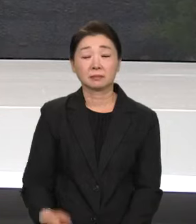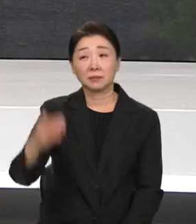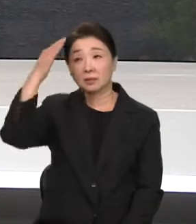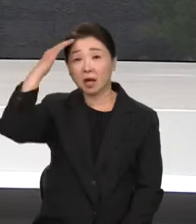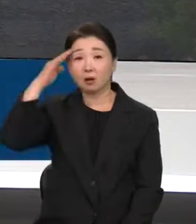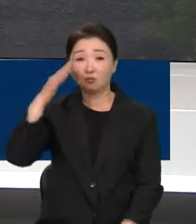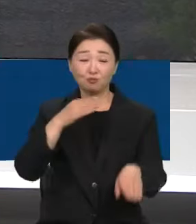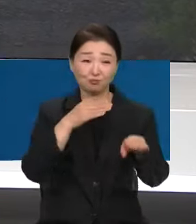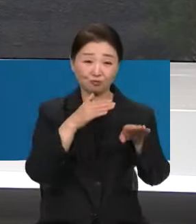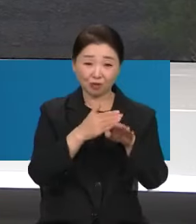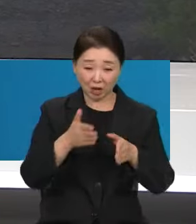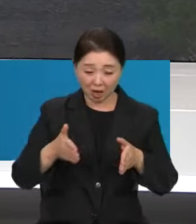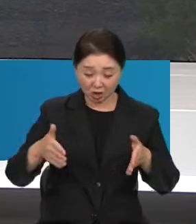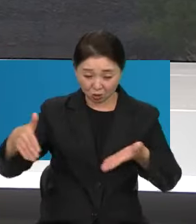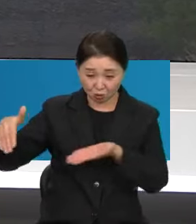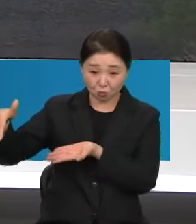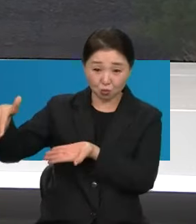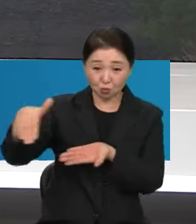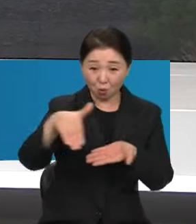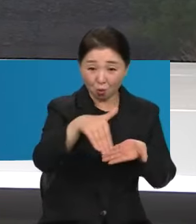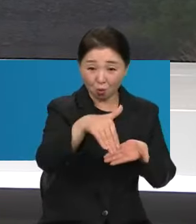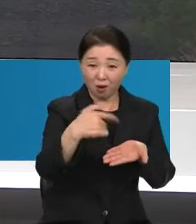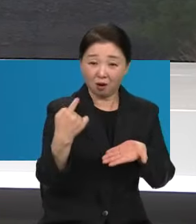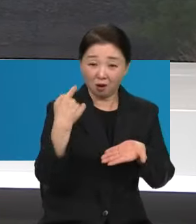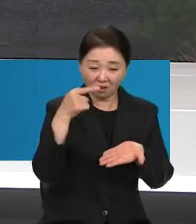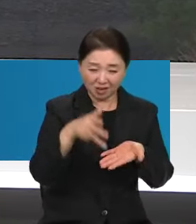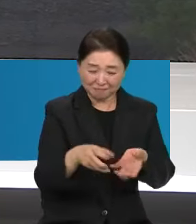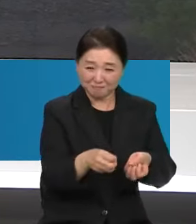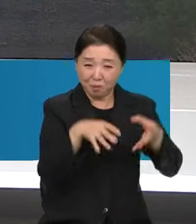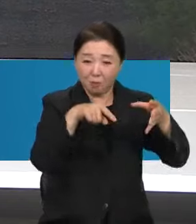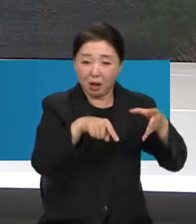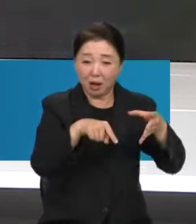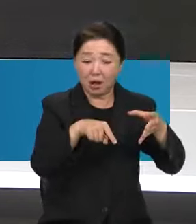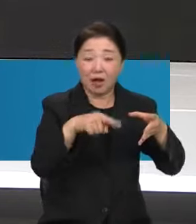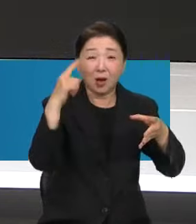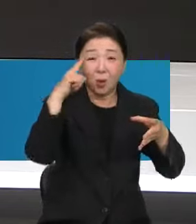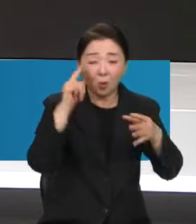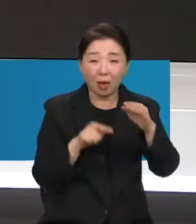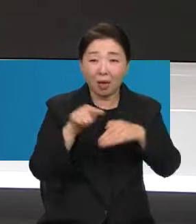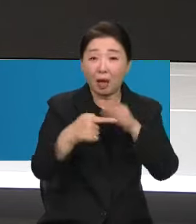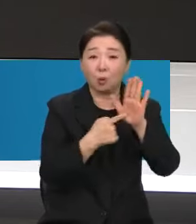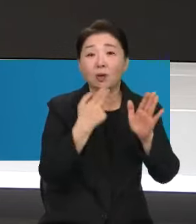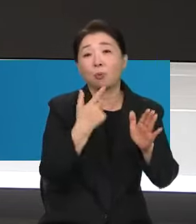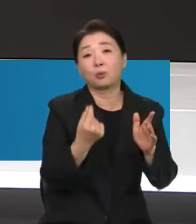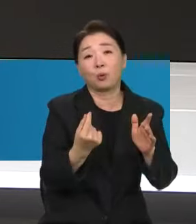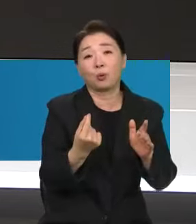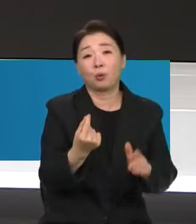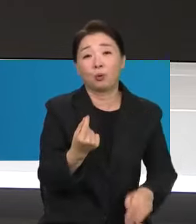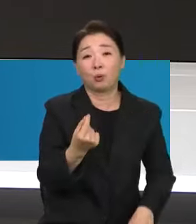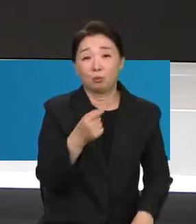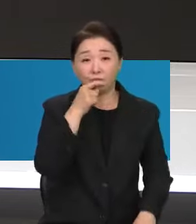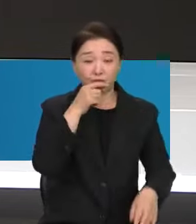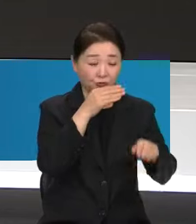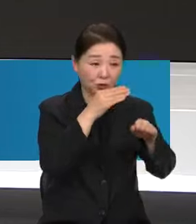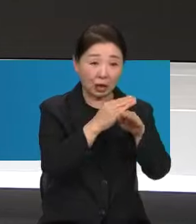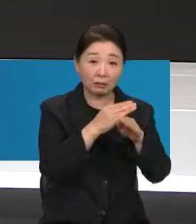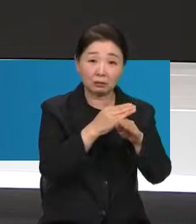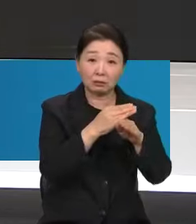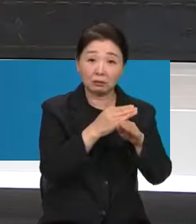남북을 잇는 도로를 어제 폭파한 북한이 이례적으로 이 사실을 대내외에 공개하지 않고 있습니다. 이런 가운데